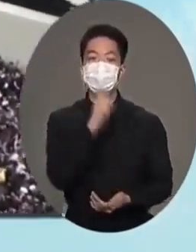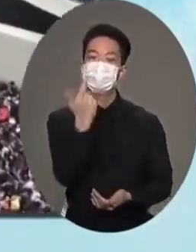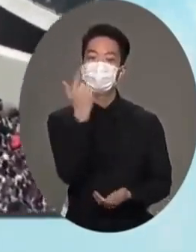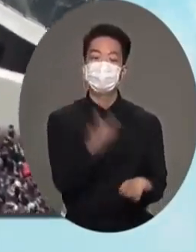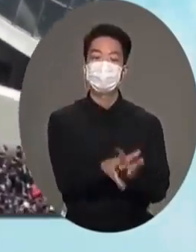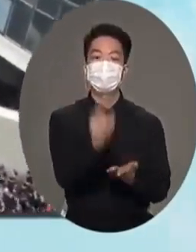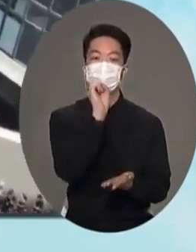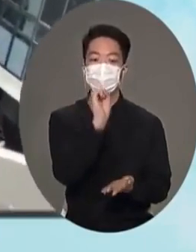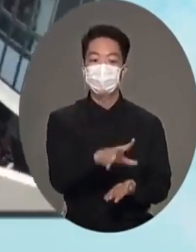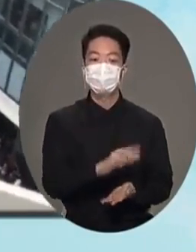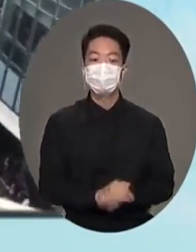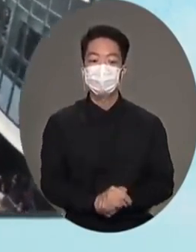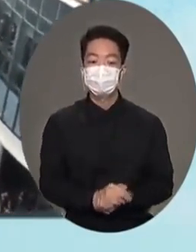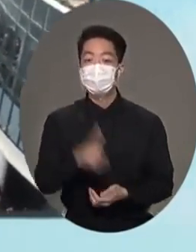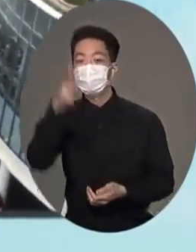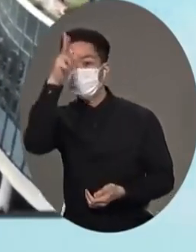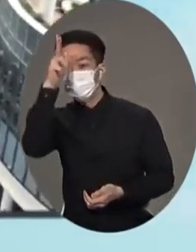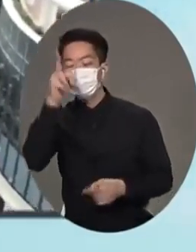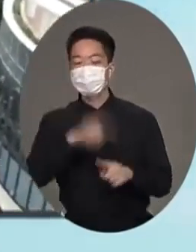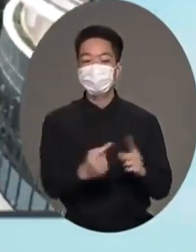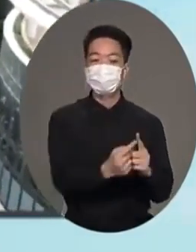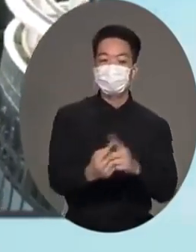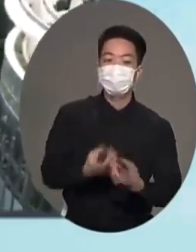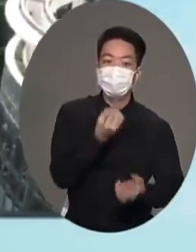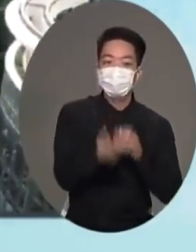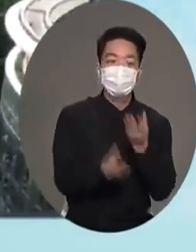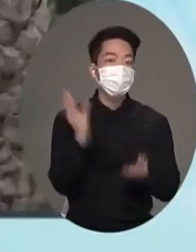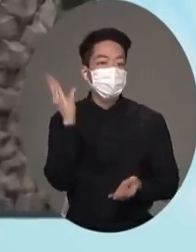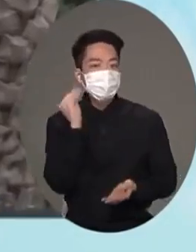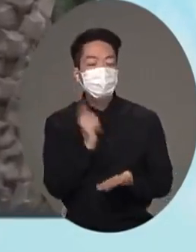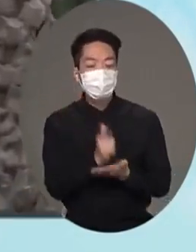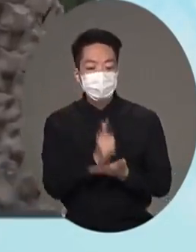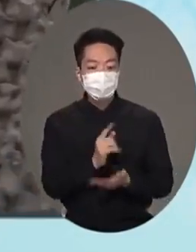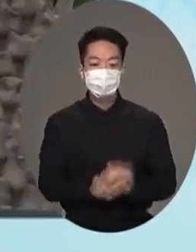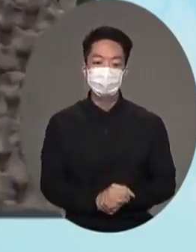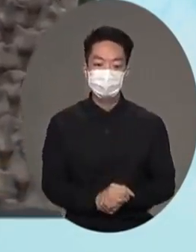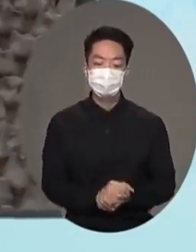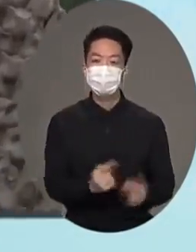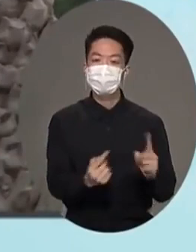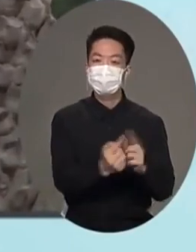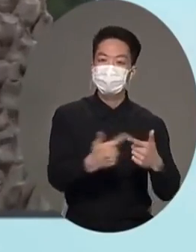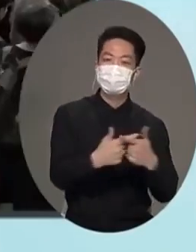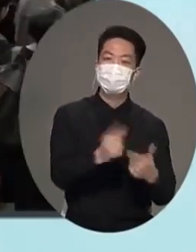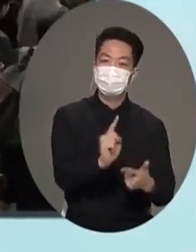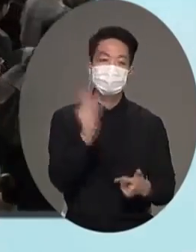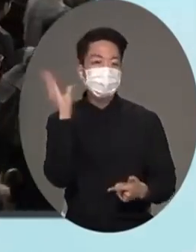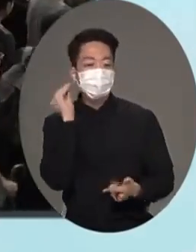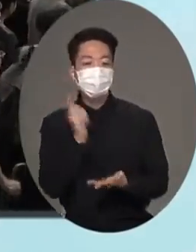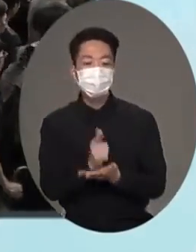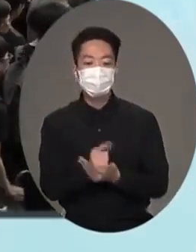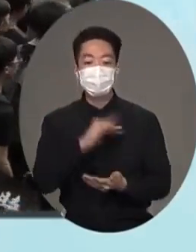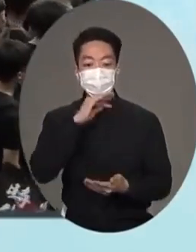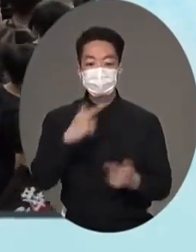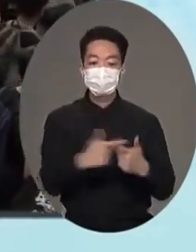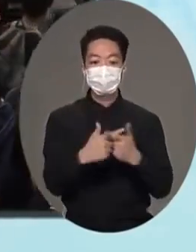經講過，就係喂，其實你都需要去理解呢一個民意，同埋知道嗰個社會矛盾喺邊。社會矛盾咧谷到一個